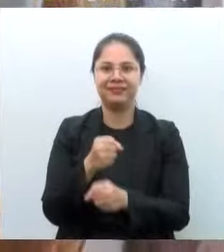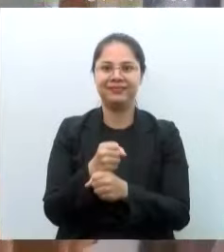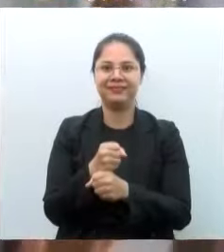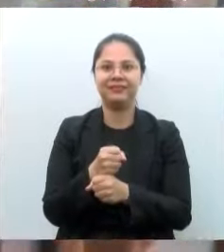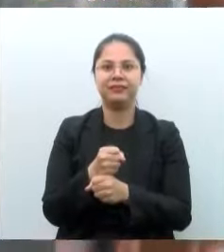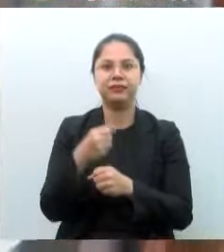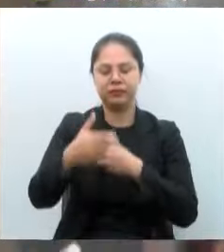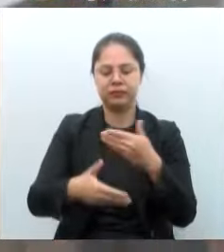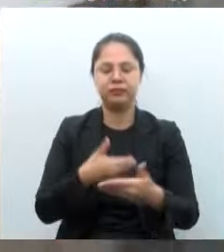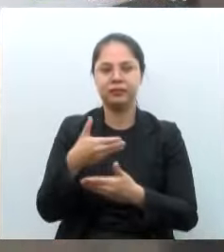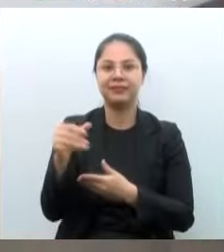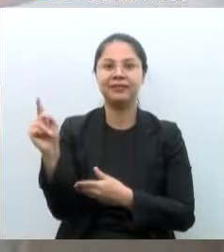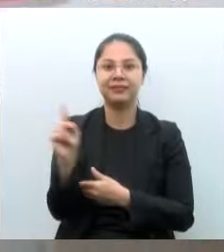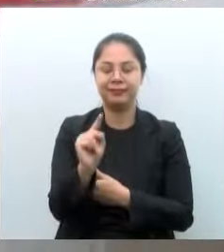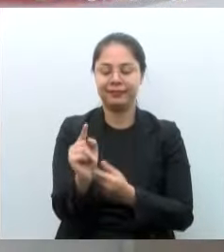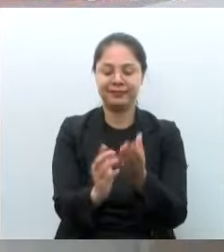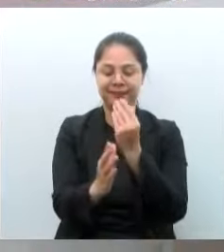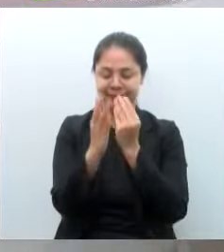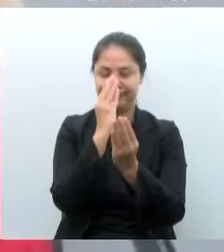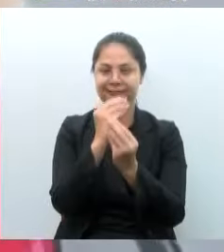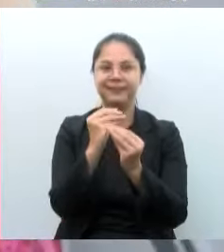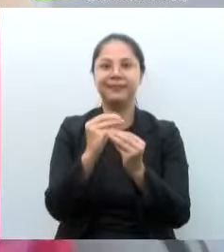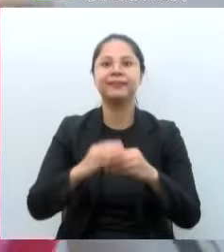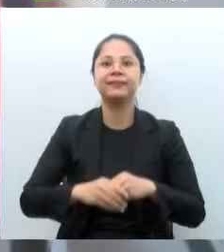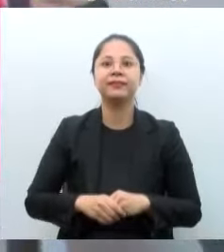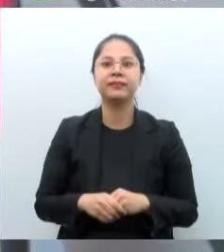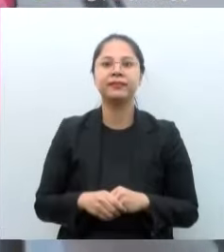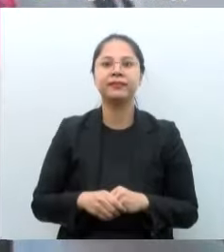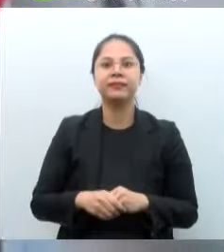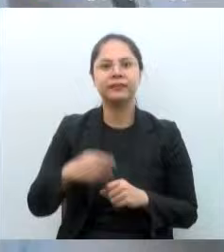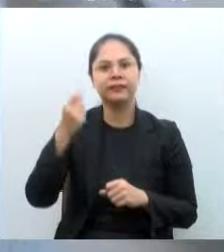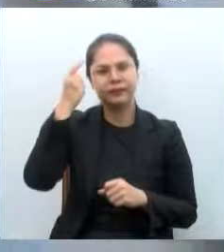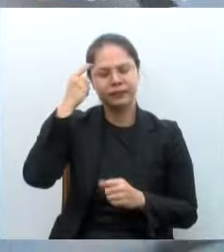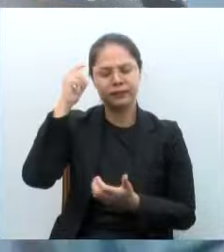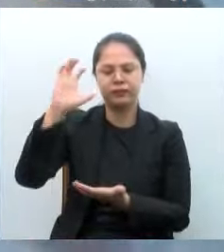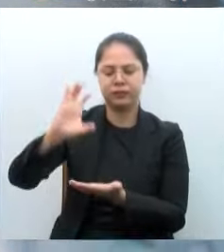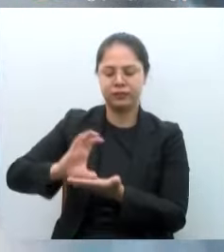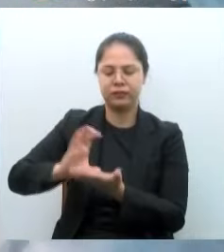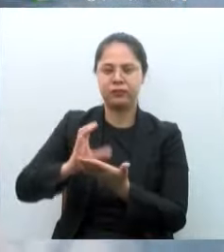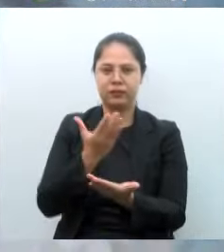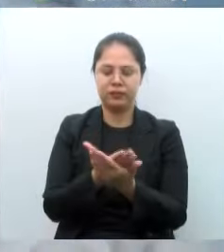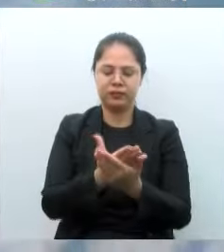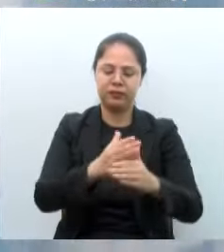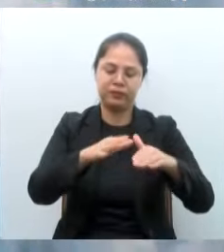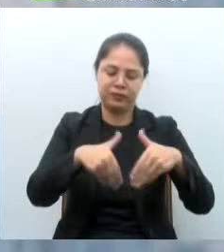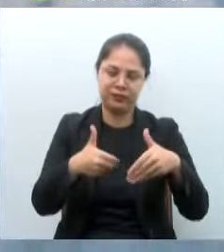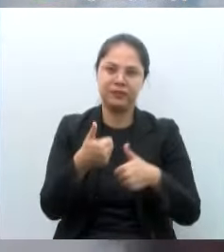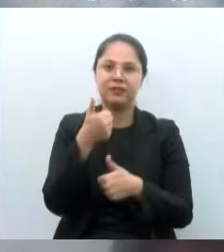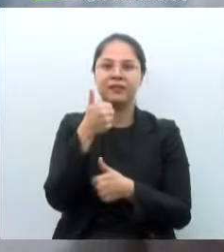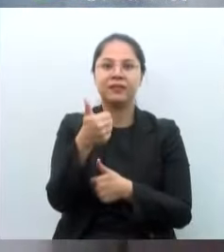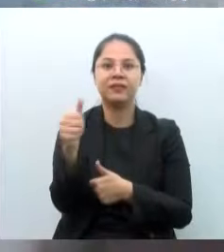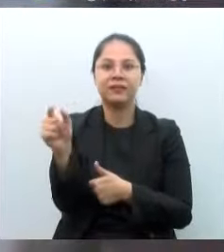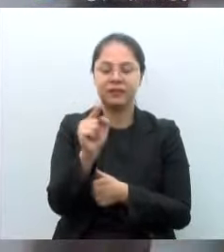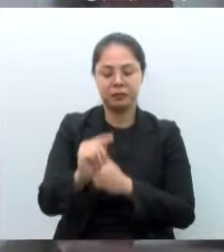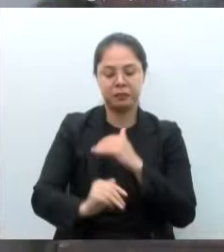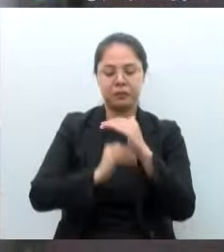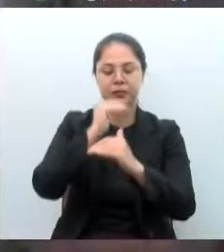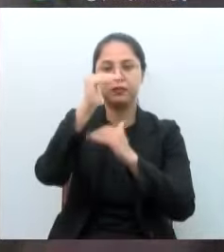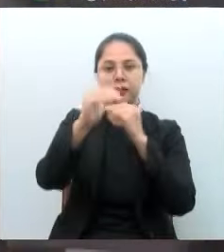จำหน่ายอะไรได้บ้างเขาได้เรียนรู้เรื่องการคิดต้นทุนกำไรที่จะขายไปนะคะพัฒนาม